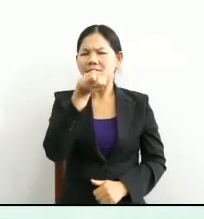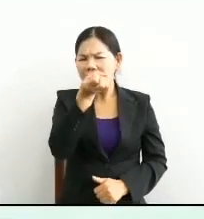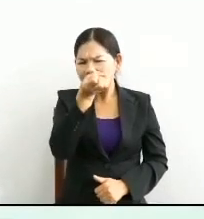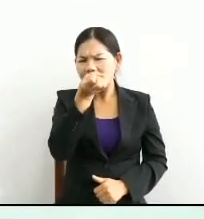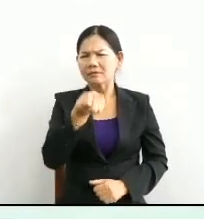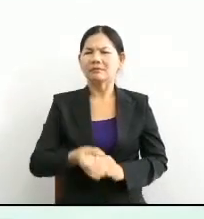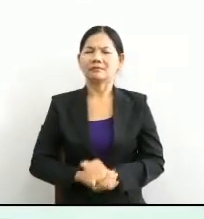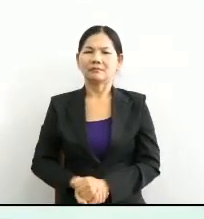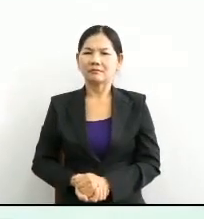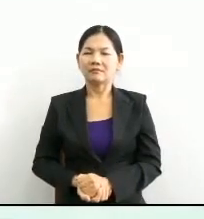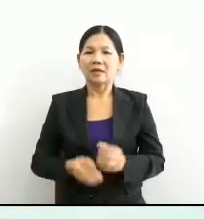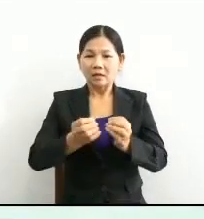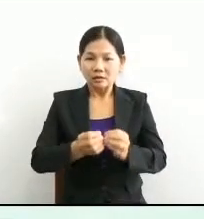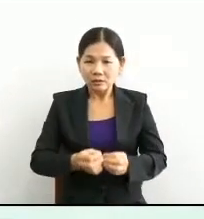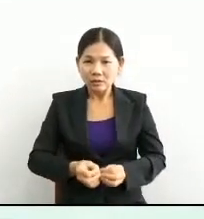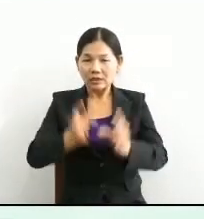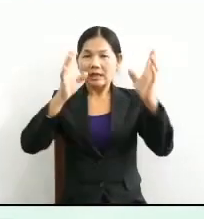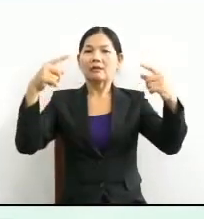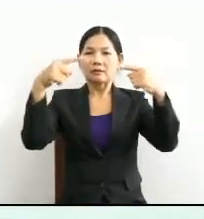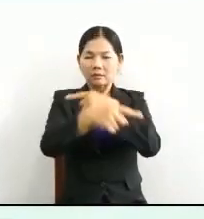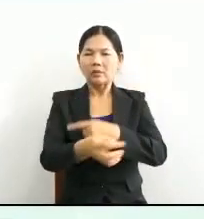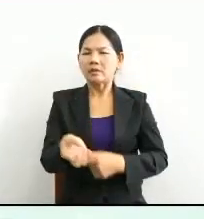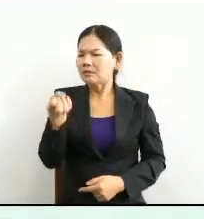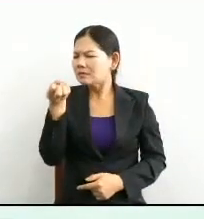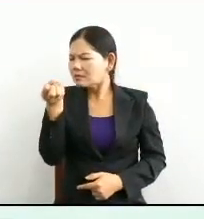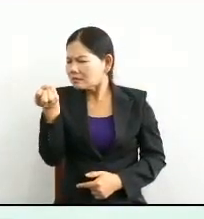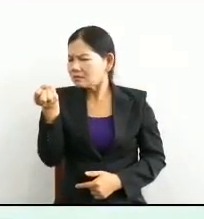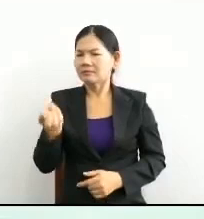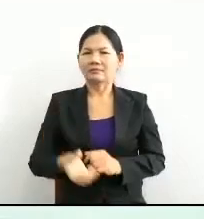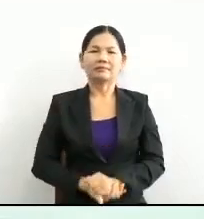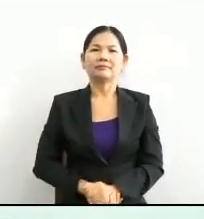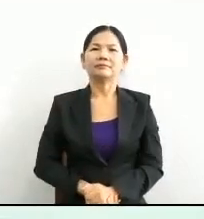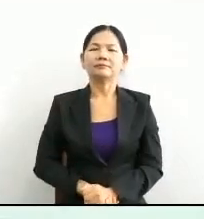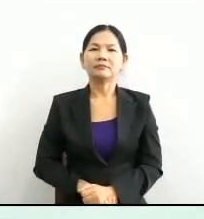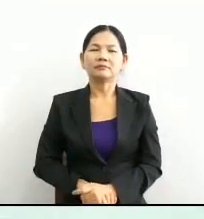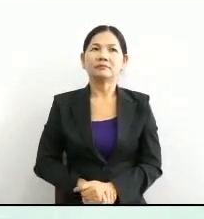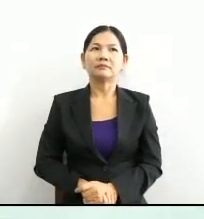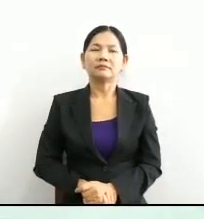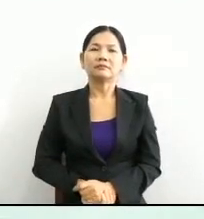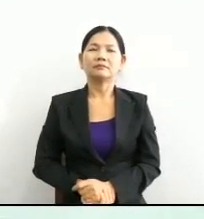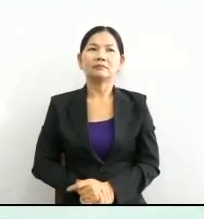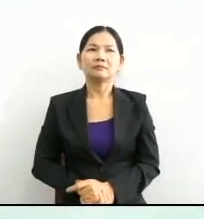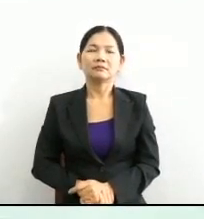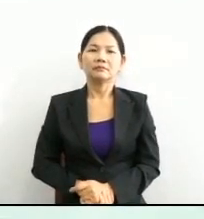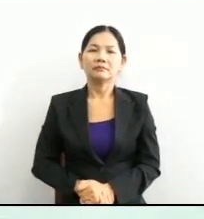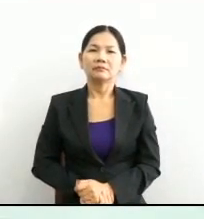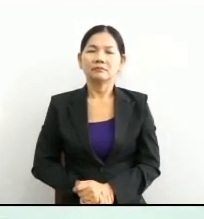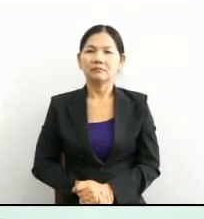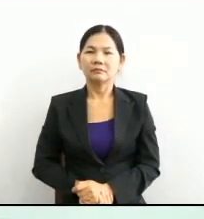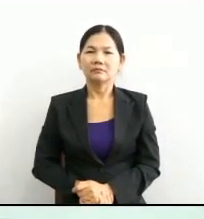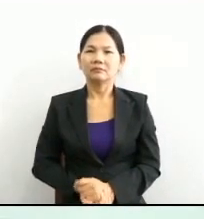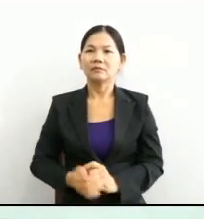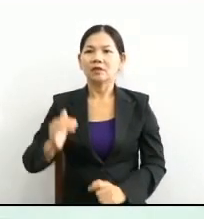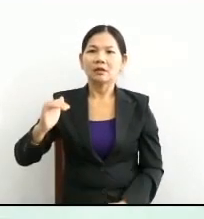là chẳng tràn tây nắng tạch lọ nè con lọ nè cha tràn tây nắng tạch bón ban mà